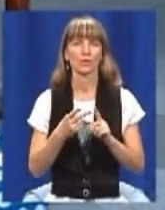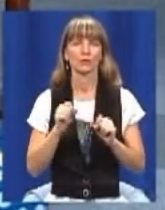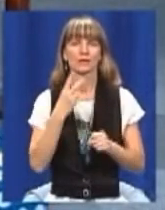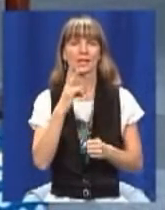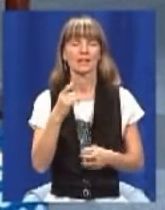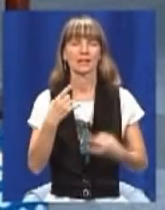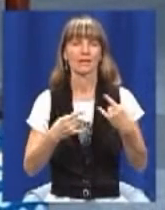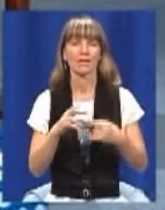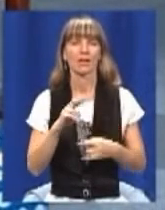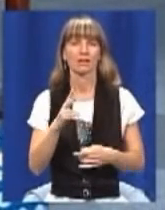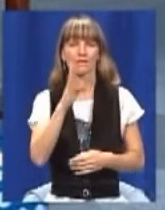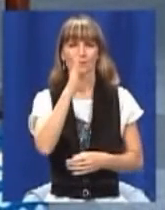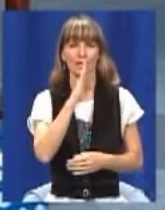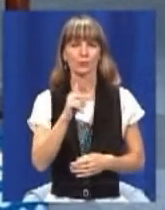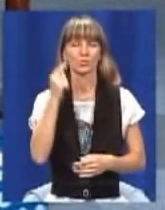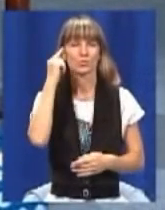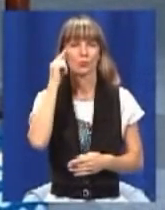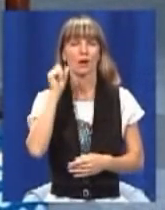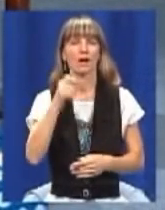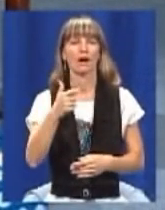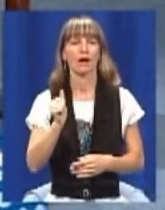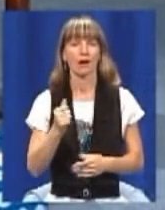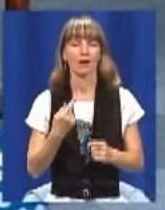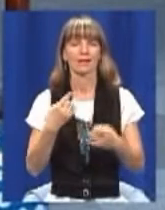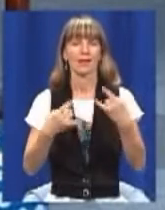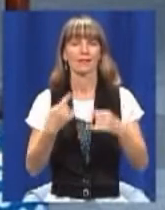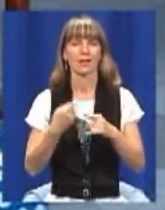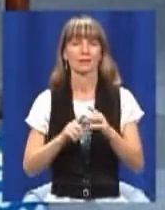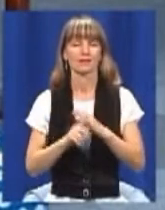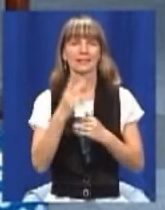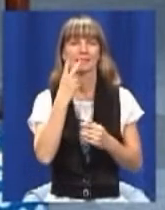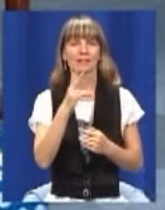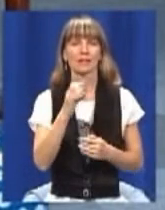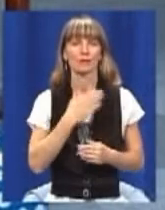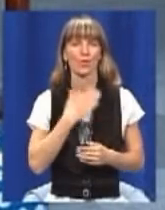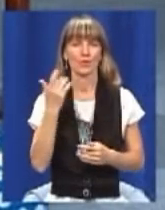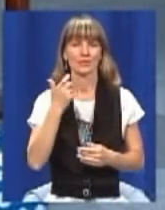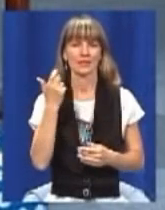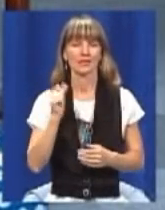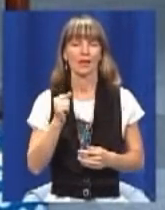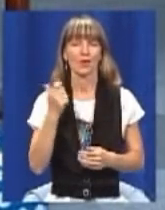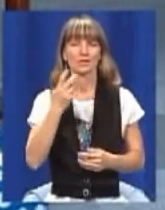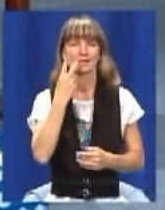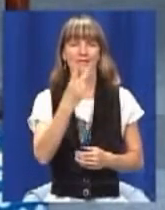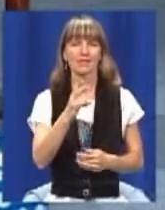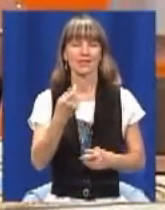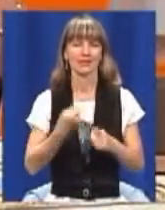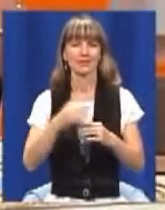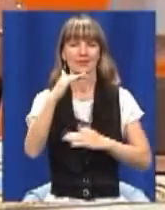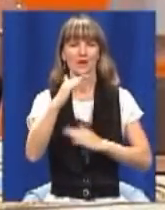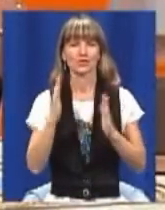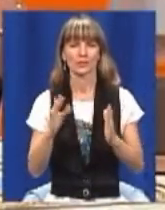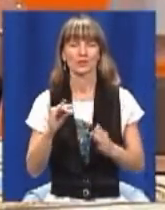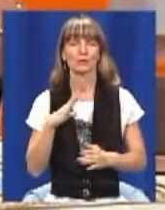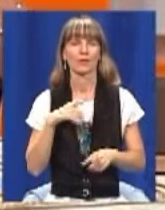на телевізор як на ворога, тому що вона думає, ага, телевізор – це ящик, починає дивитися на мого господаря, а господар дивиться на цей ящик, і